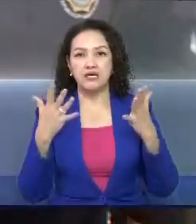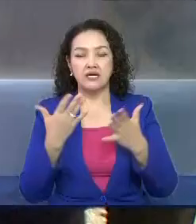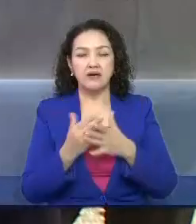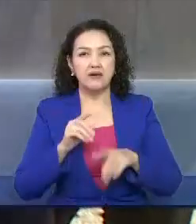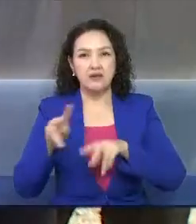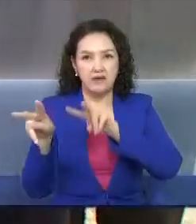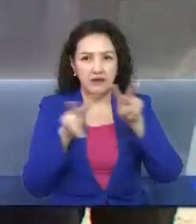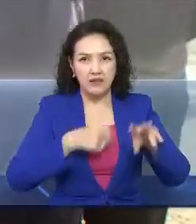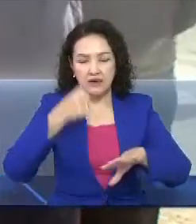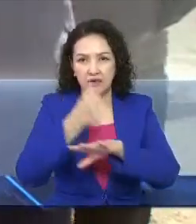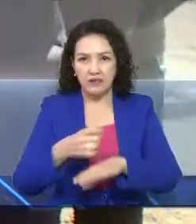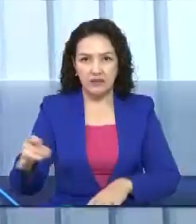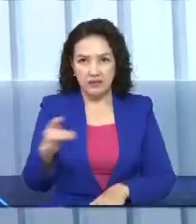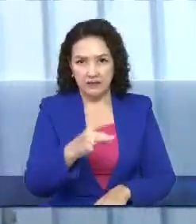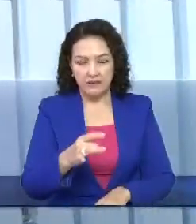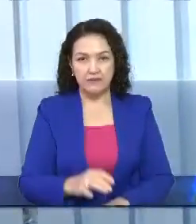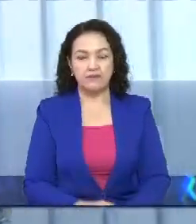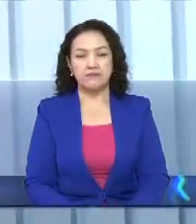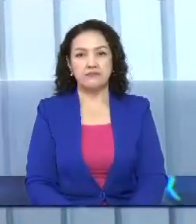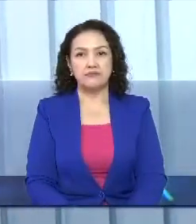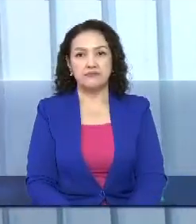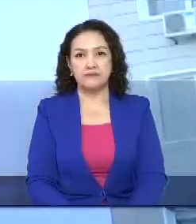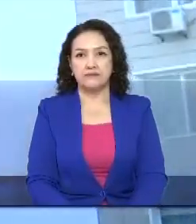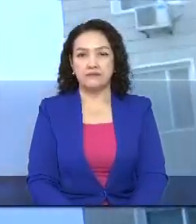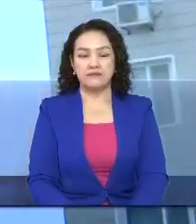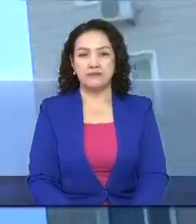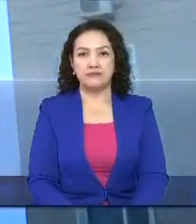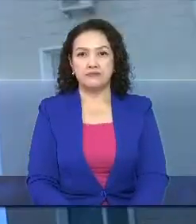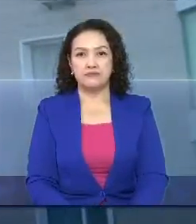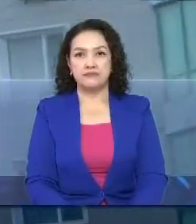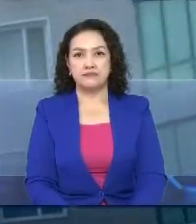ходом следил глава региона. Динара Абдуалиева, Руслан Ильтаев, Душан Жасулан, телеканал Актобе.